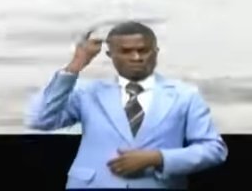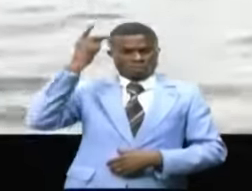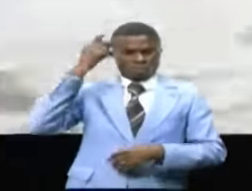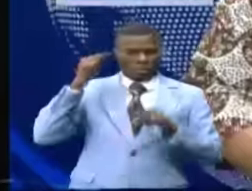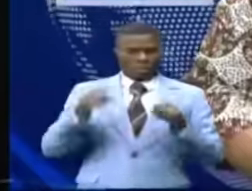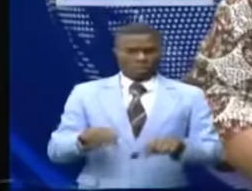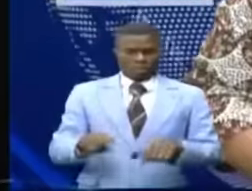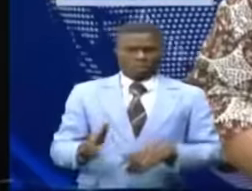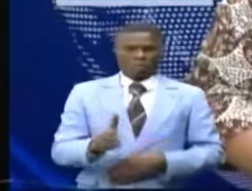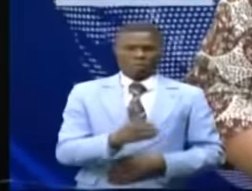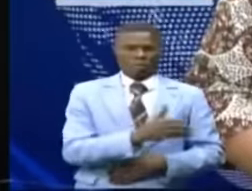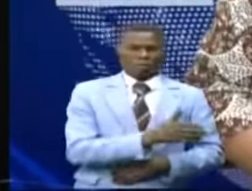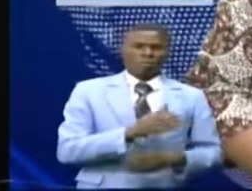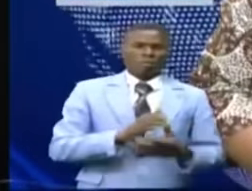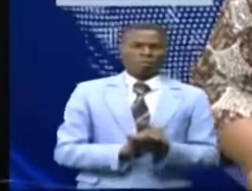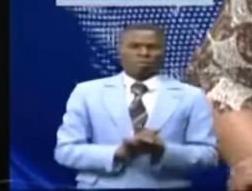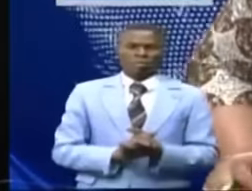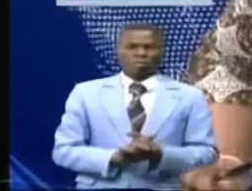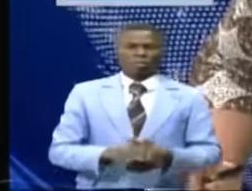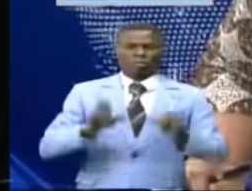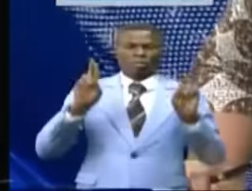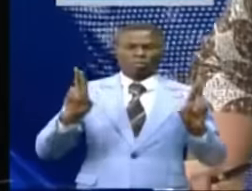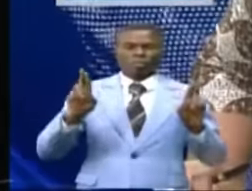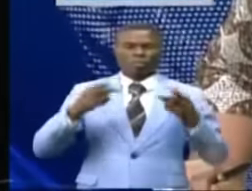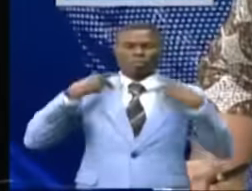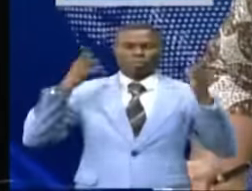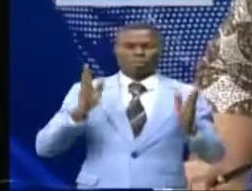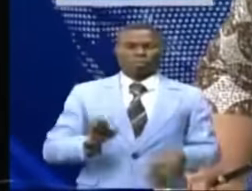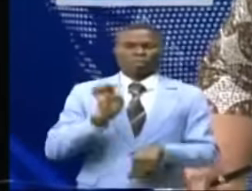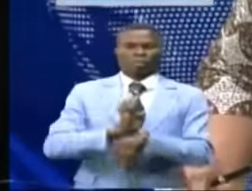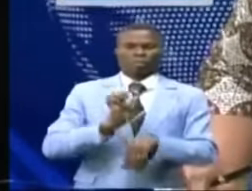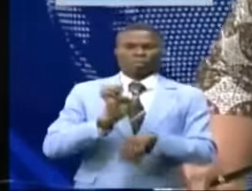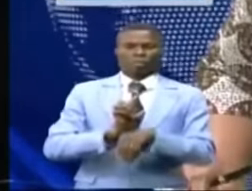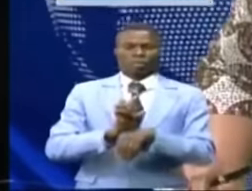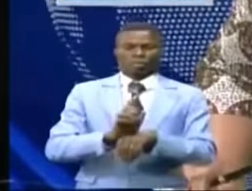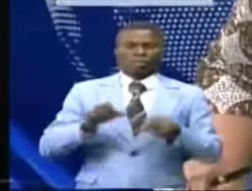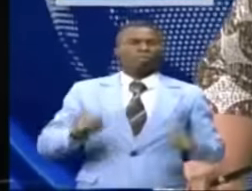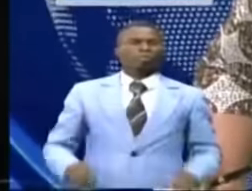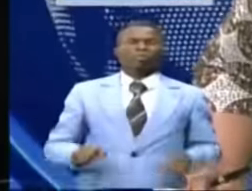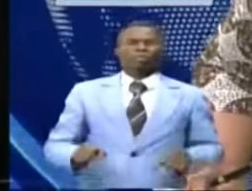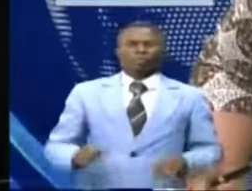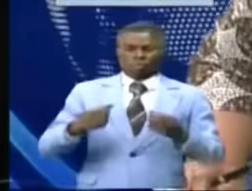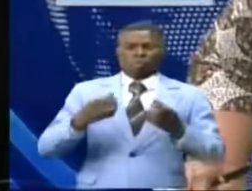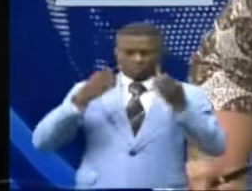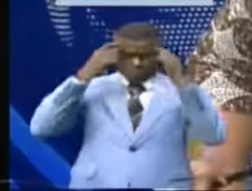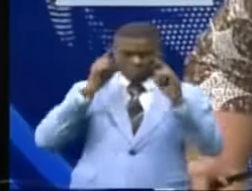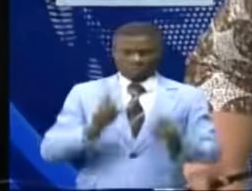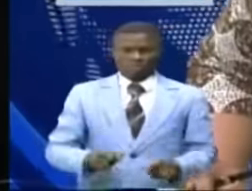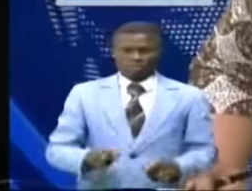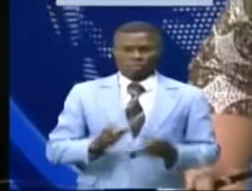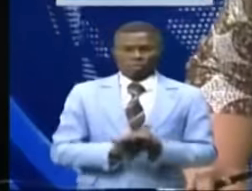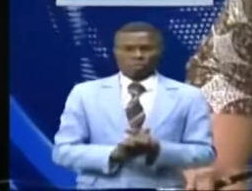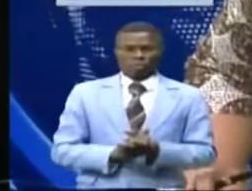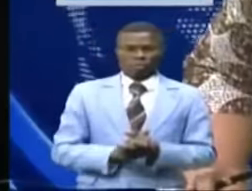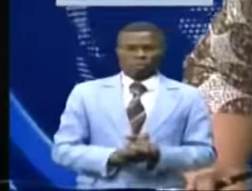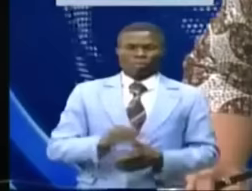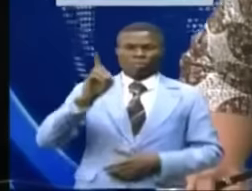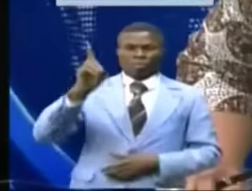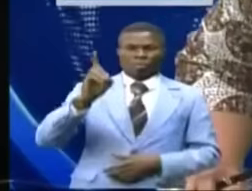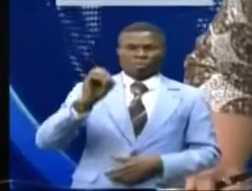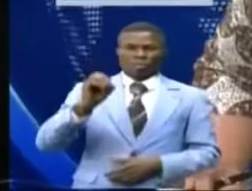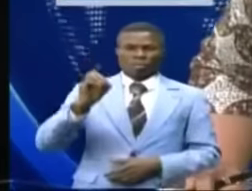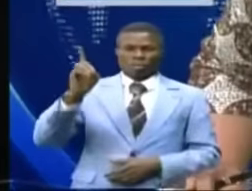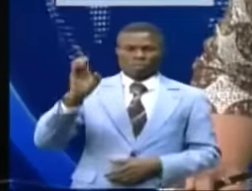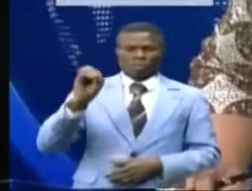Kinshasa. En religion, les pasteurs des églises de réveil ont décidé de l'éviction de Dodo Kamba. Ils se